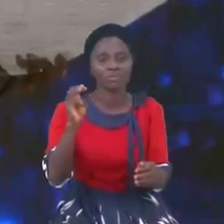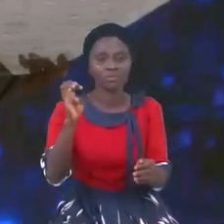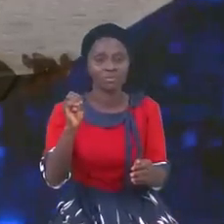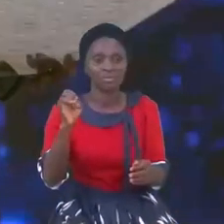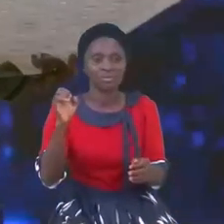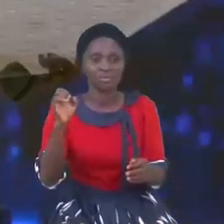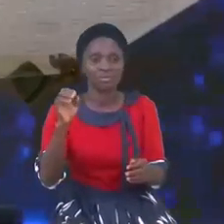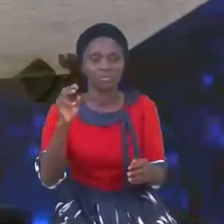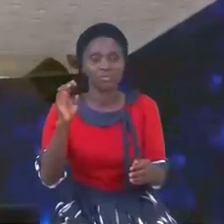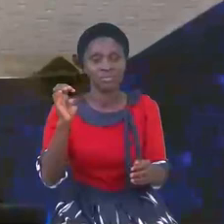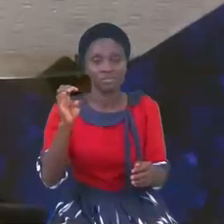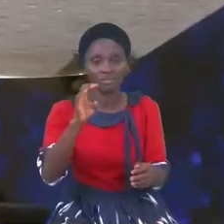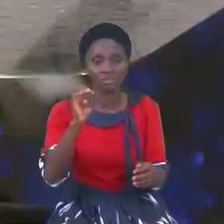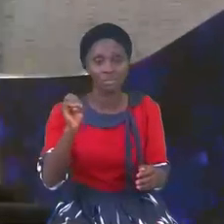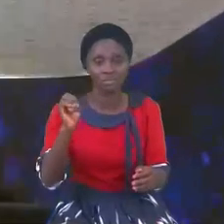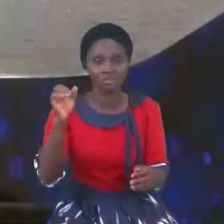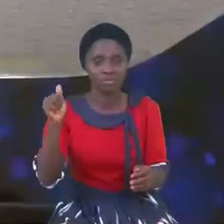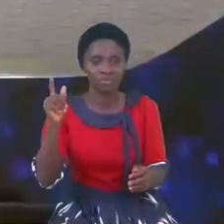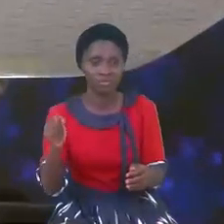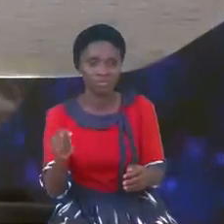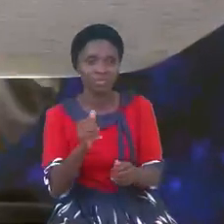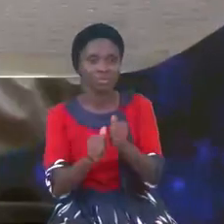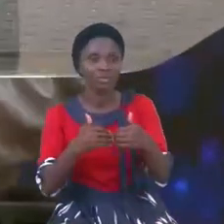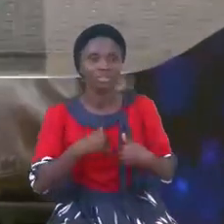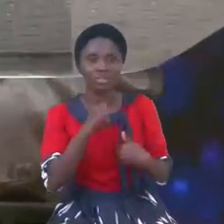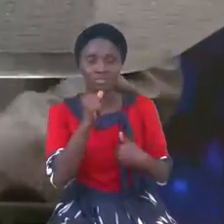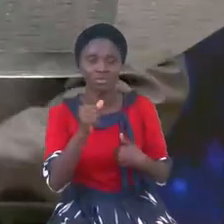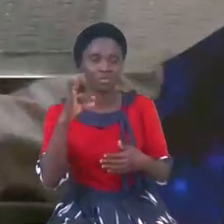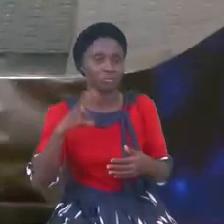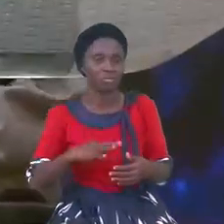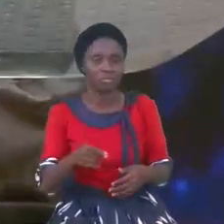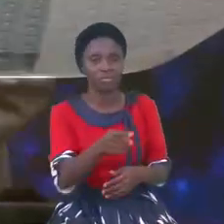sont attachés. Nous allons à la deuxième partie ici.